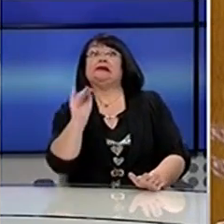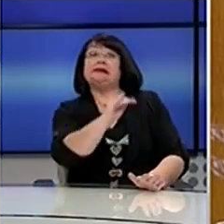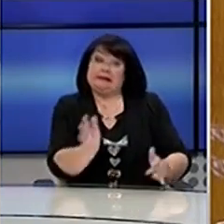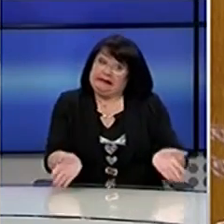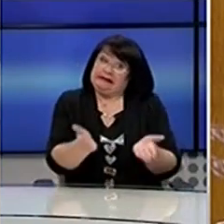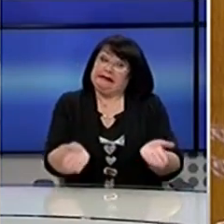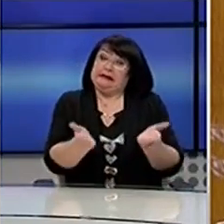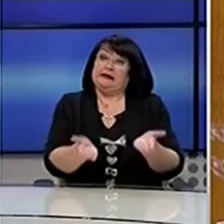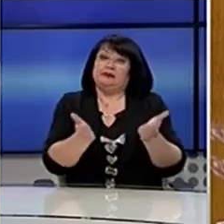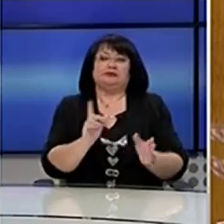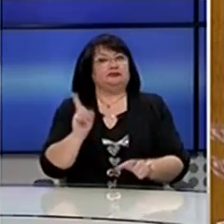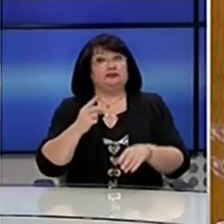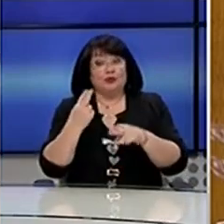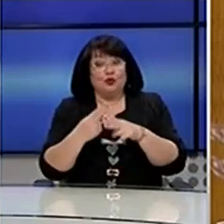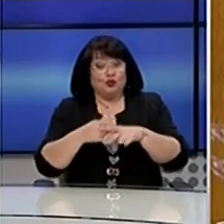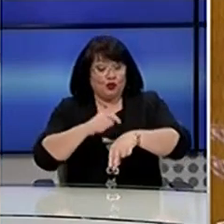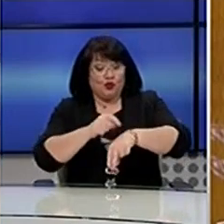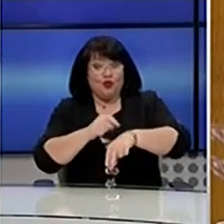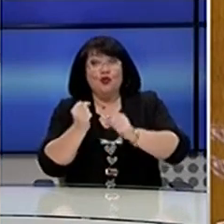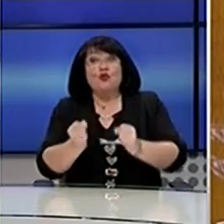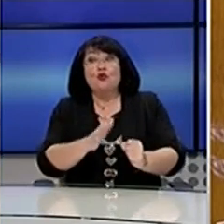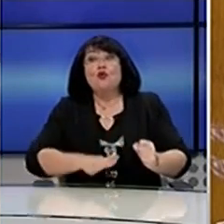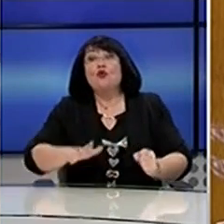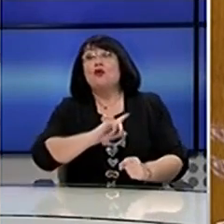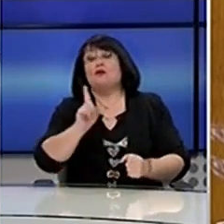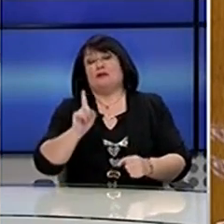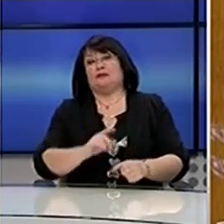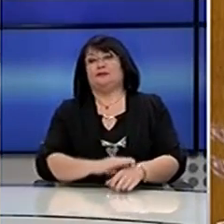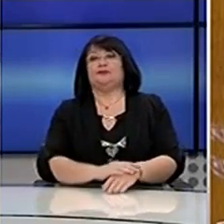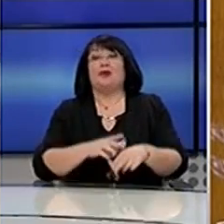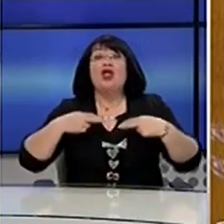κανέναν σε αυτές τις κρίσιμες συνθήκες